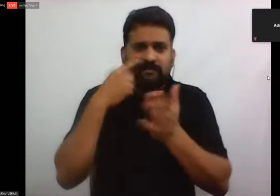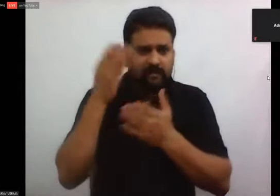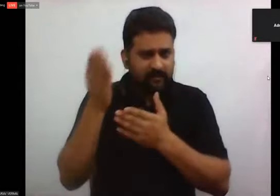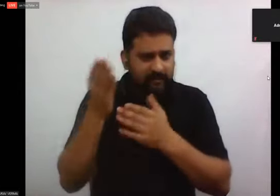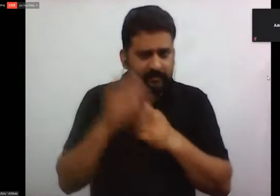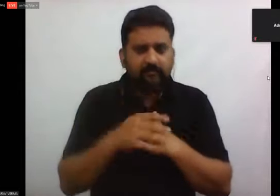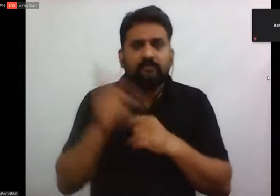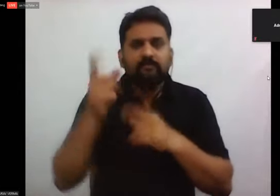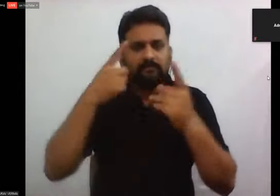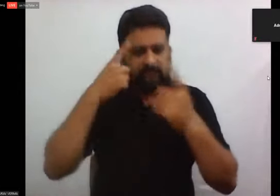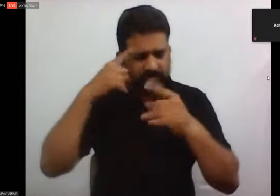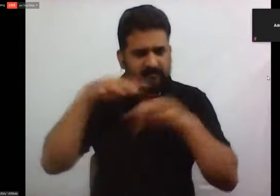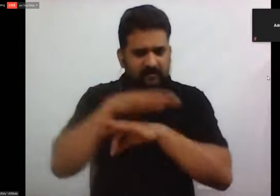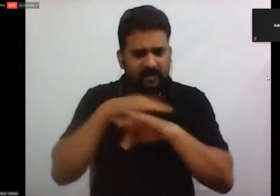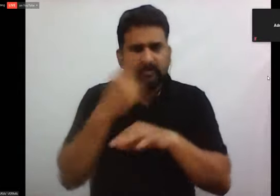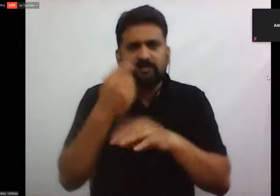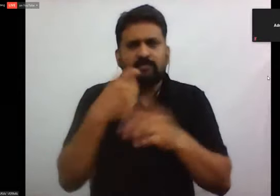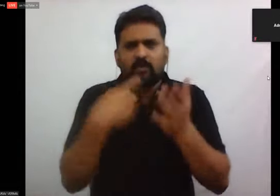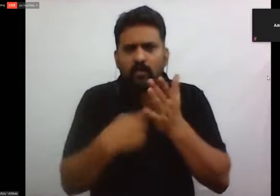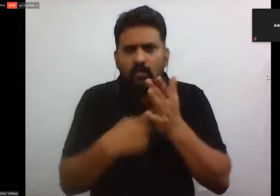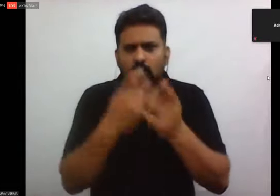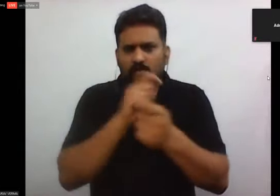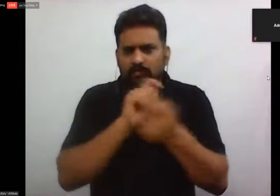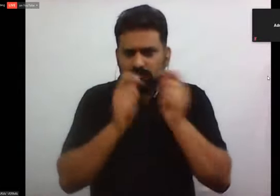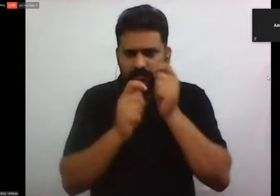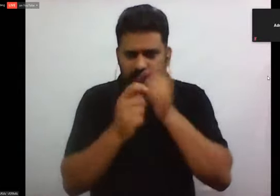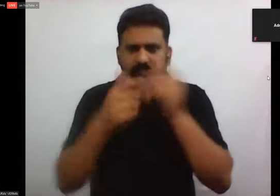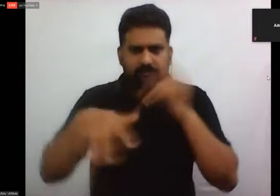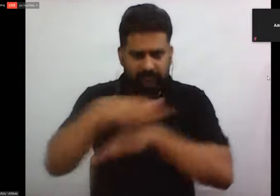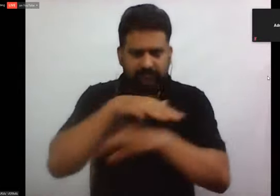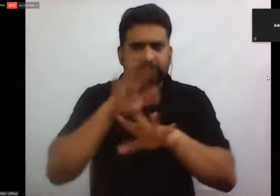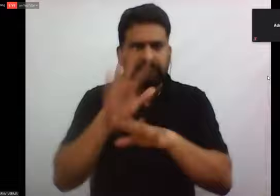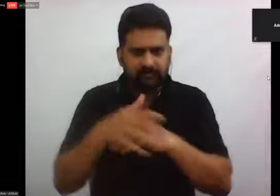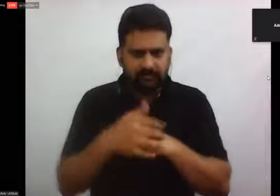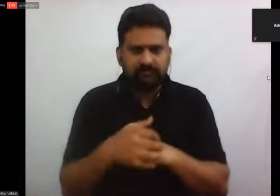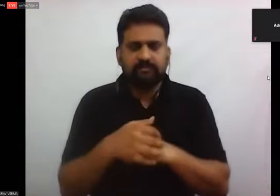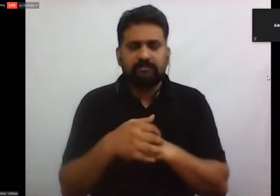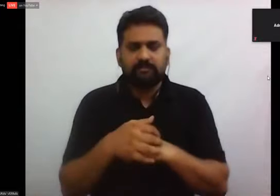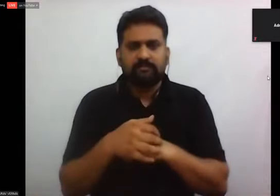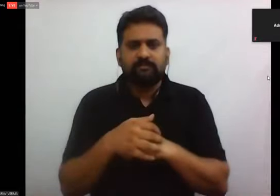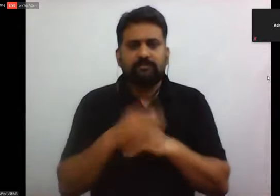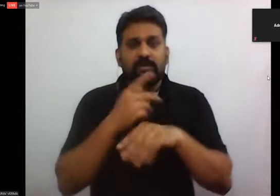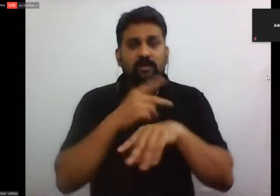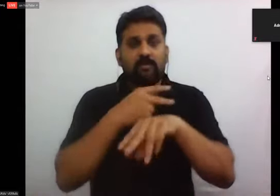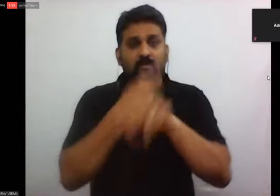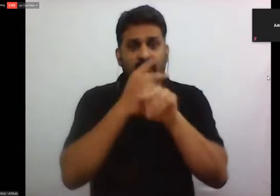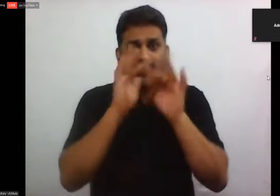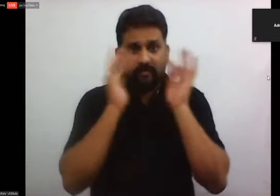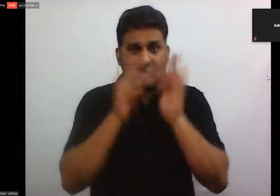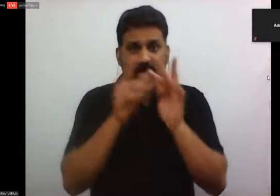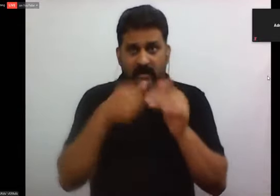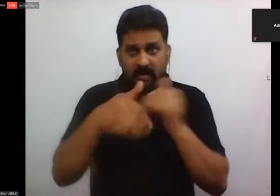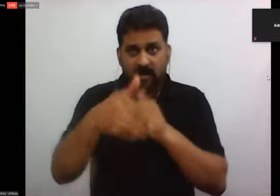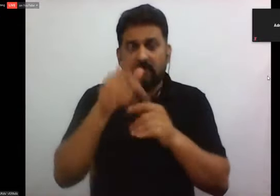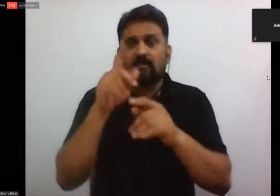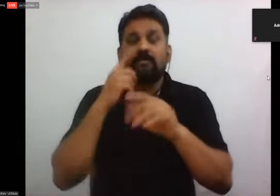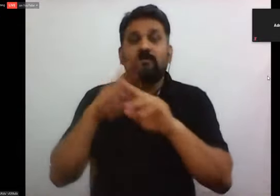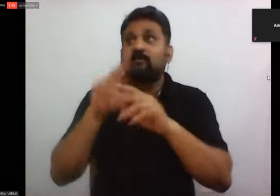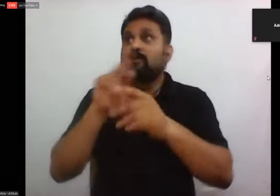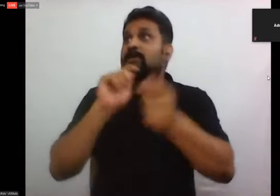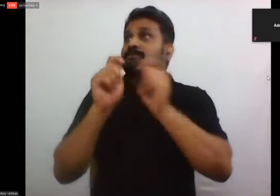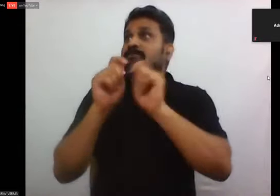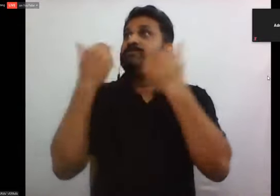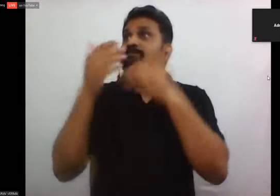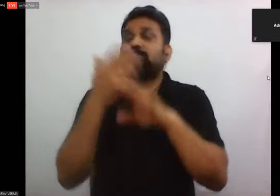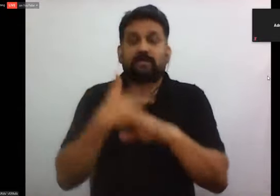going to change some of the rules of webinar. And अगर वो चेंज अगर हमारे इस वेबिनार सीरीज